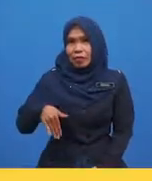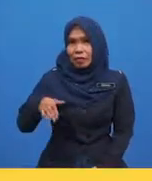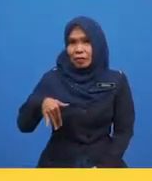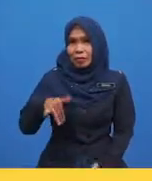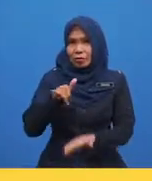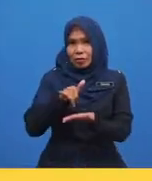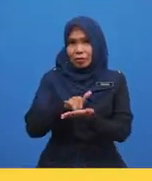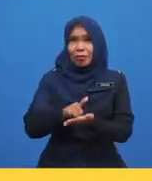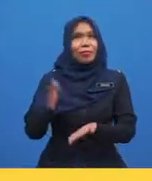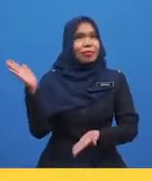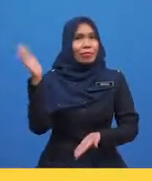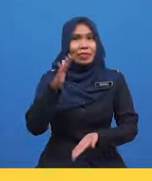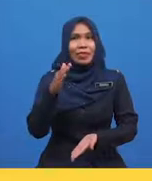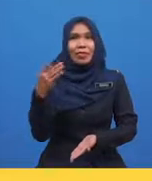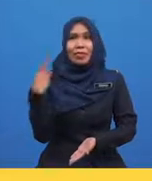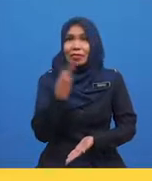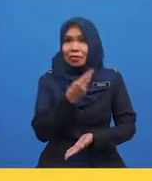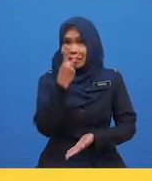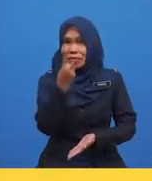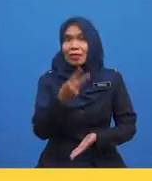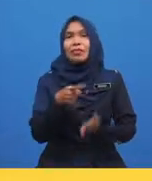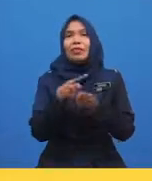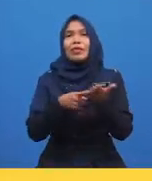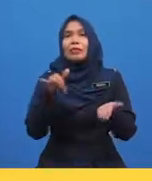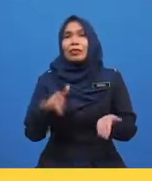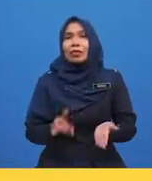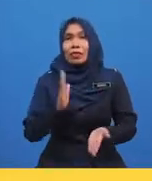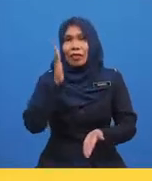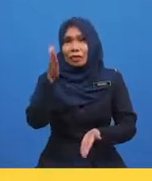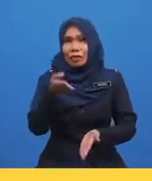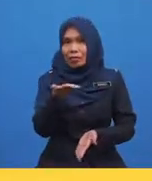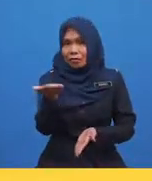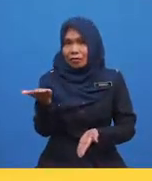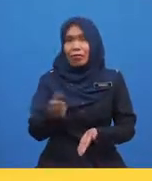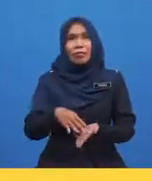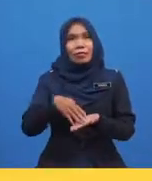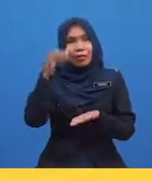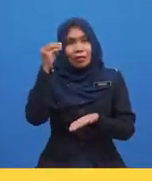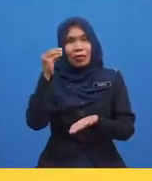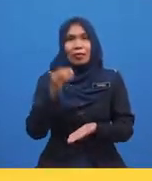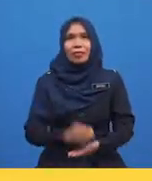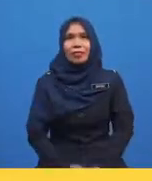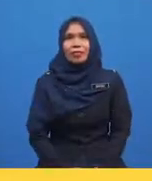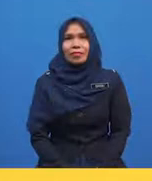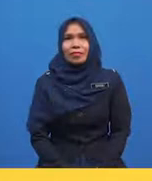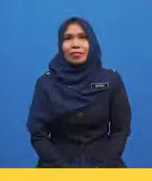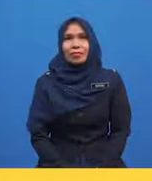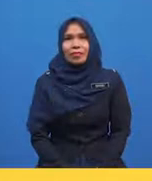itu, mari kita lihat apa yang akan kamu pelajari pada kali ini.